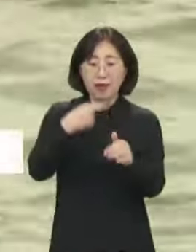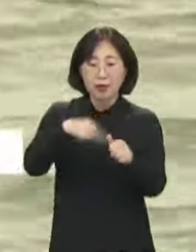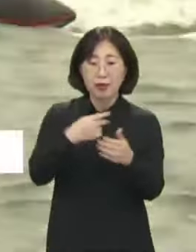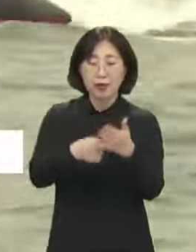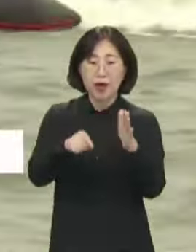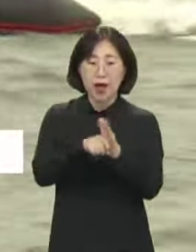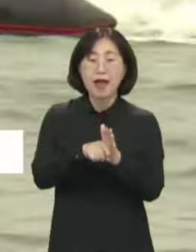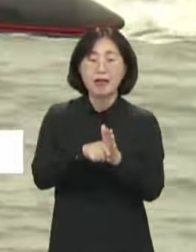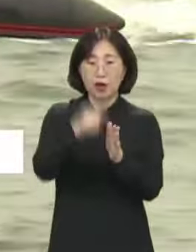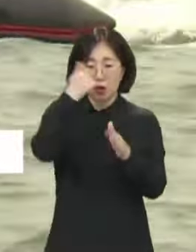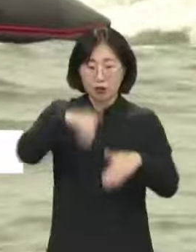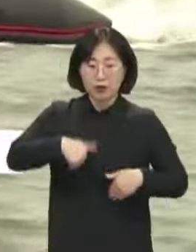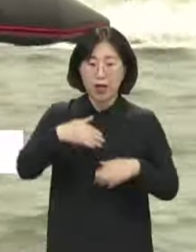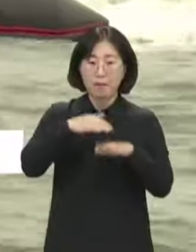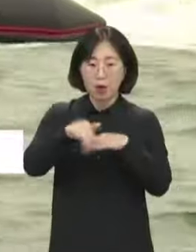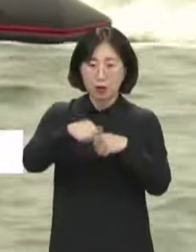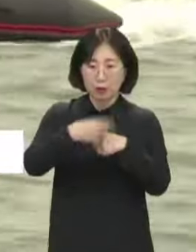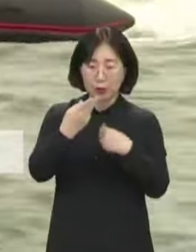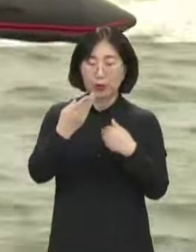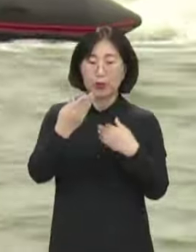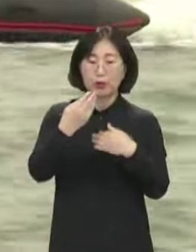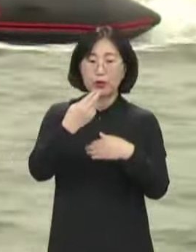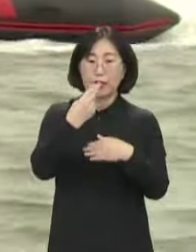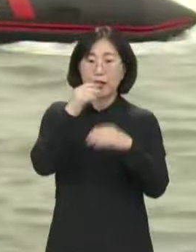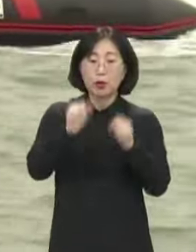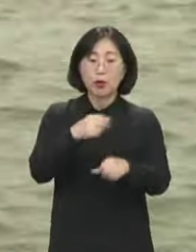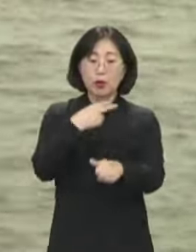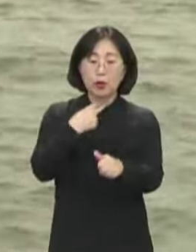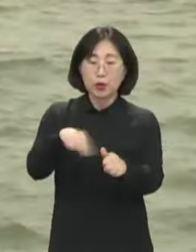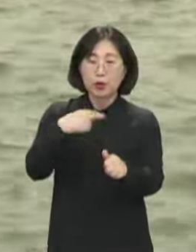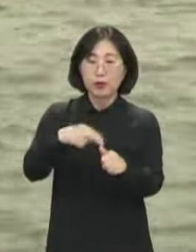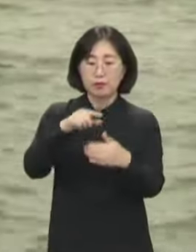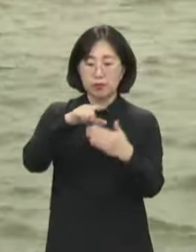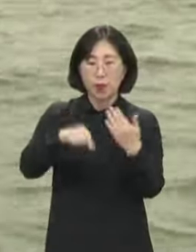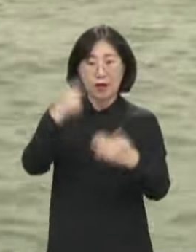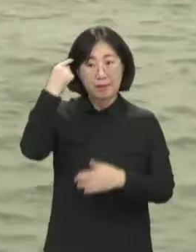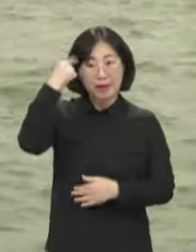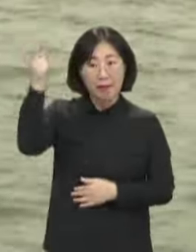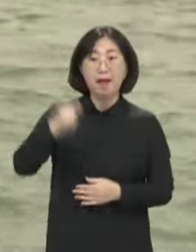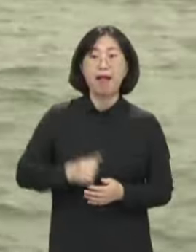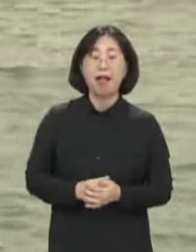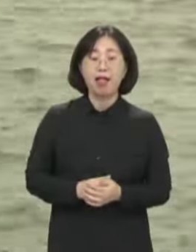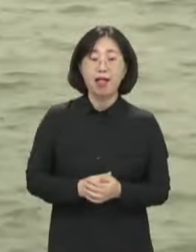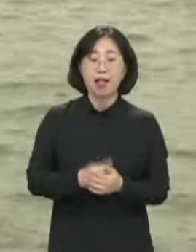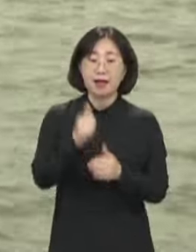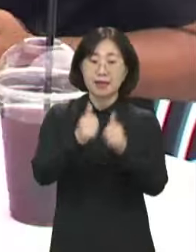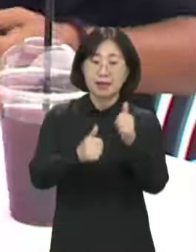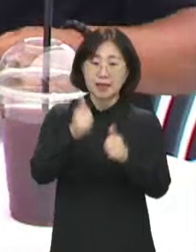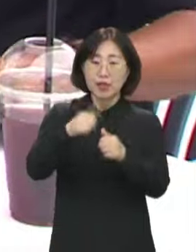충남형 초등 생존 수영 실기 교육을 자체 개발했으며 이를 바탕으로 바다 실기 교육